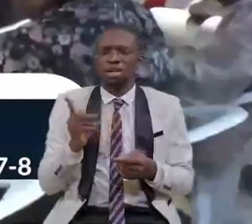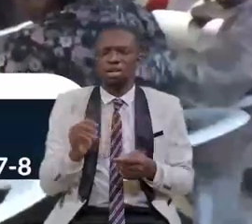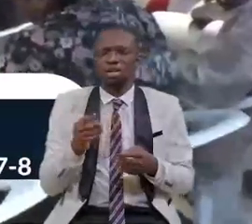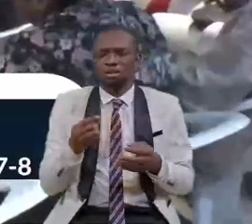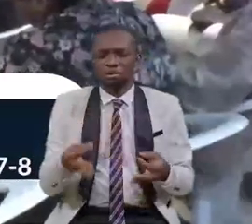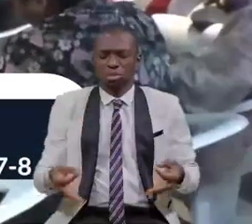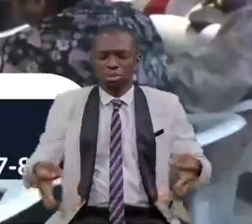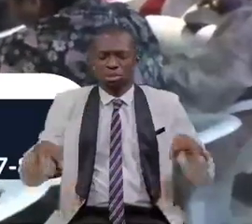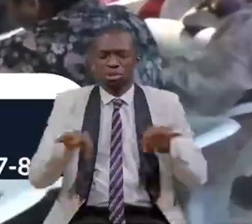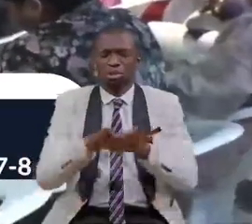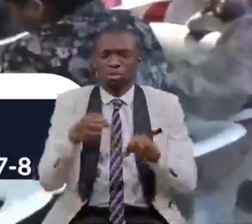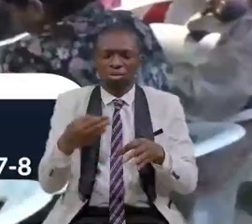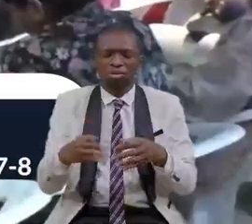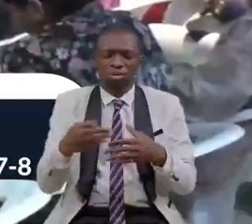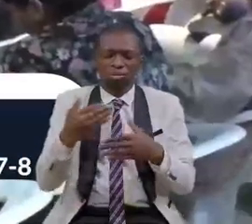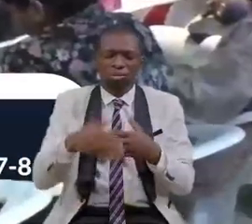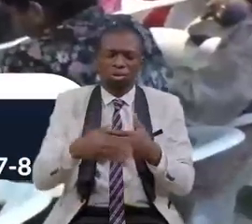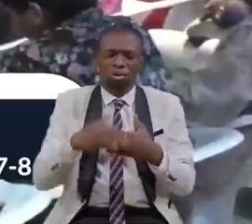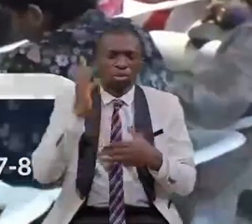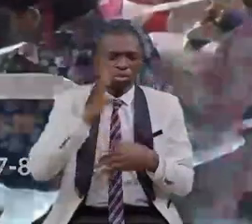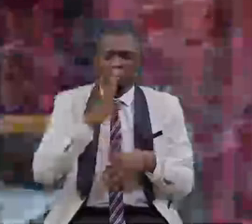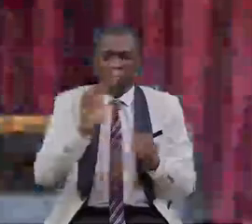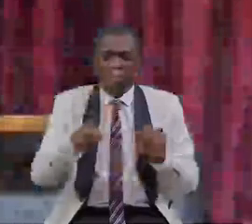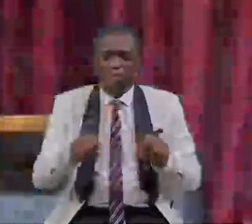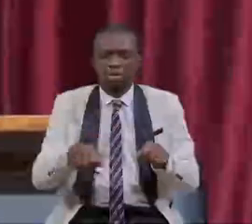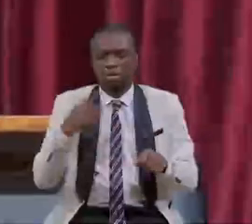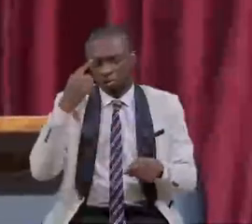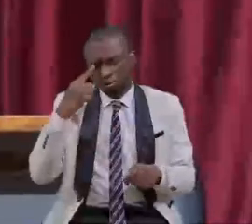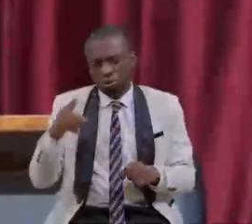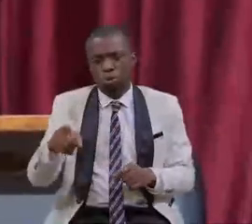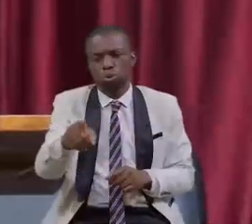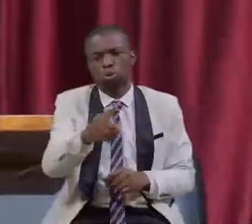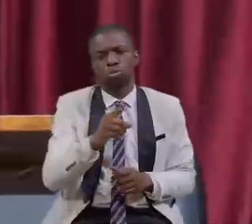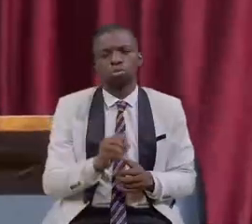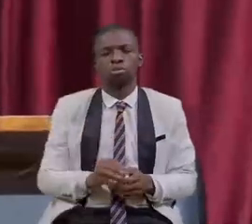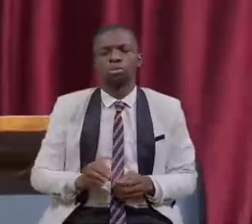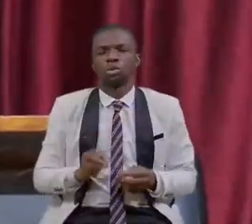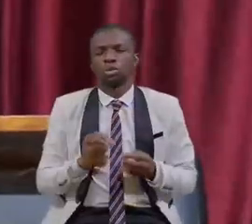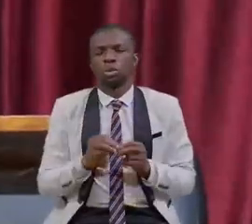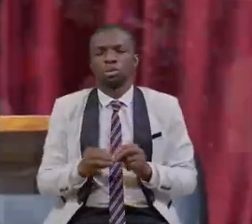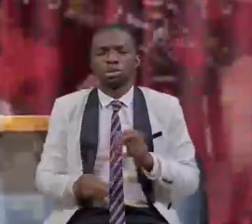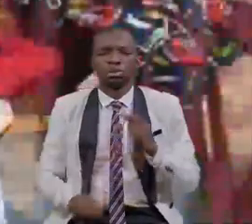Et les bienfaits du pain vous seront disponibles. Deux là-bas, numéro deux là-bas.